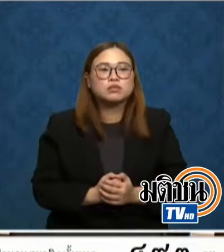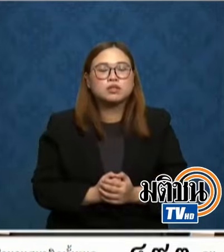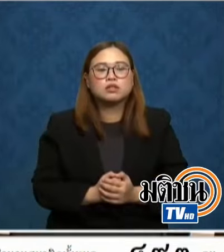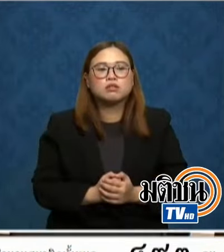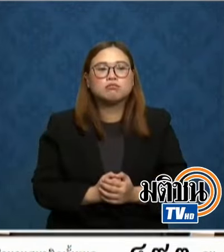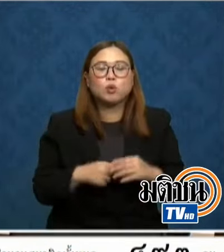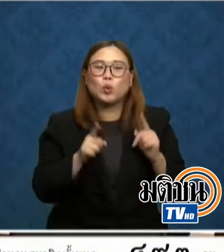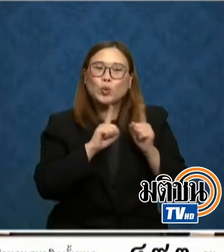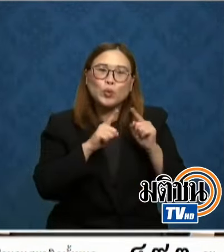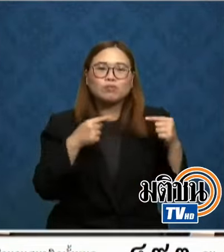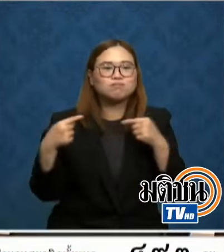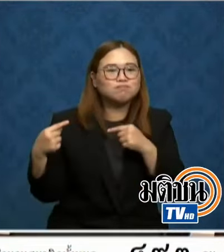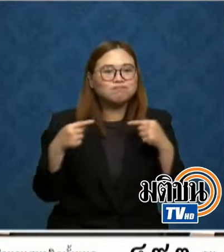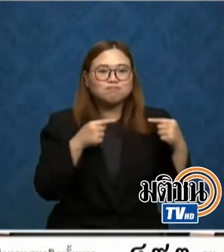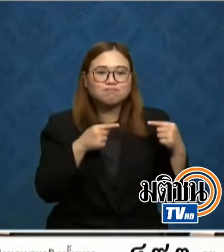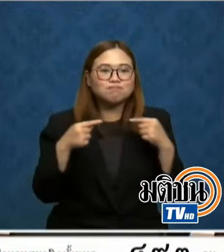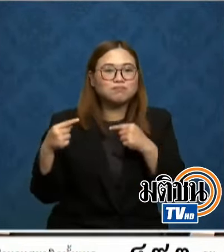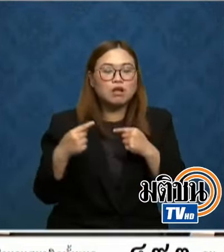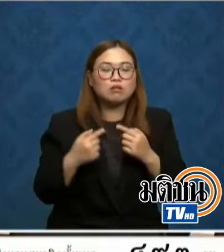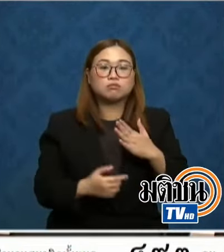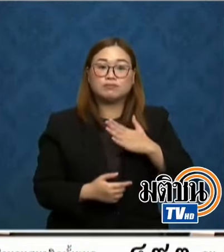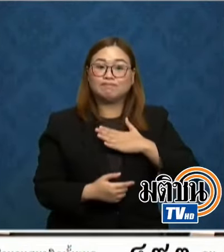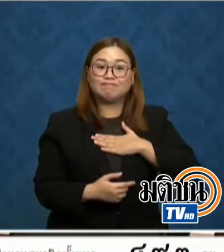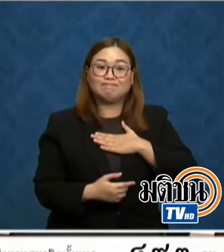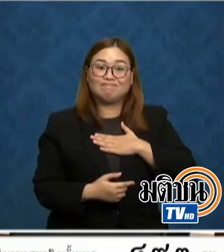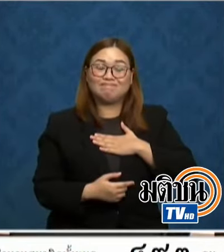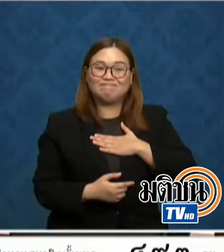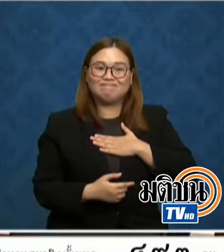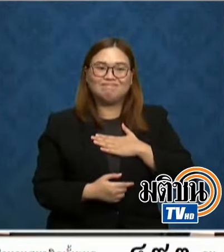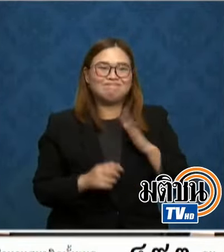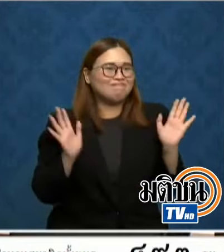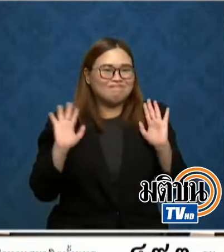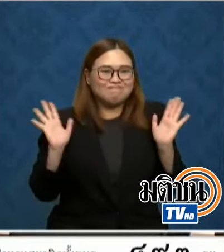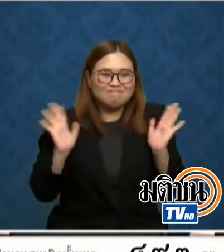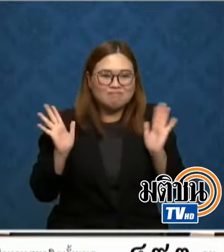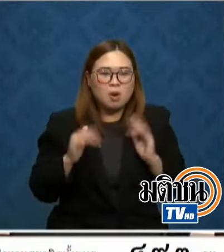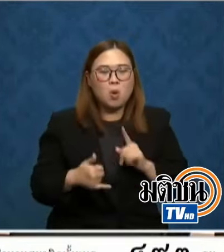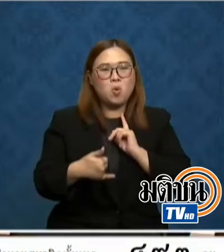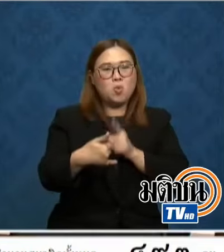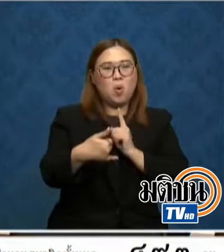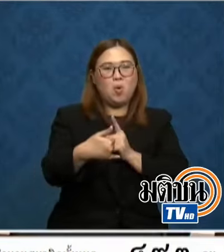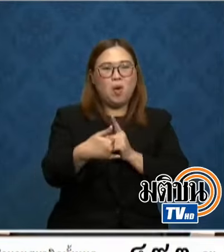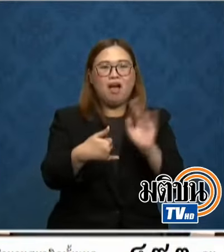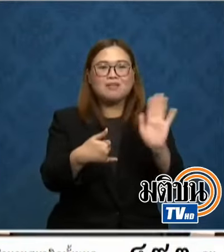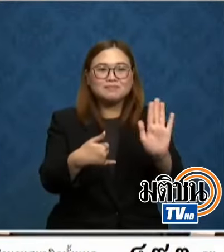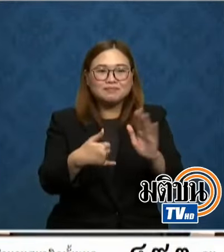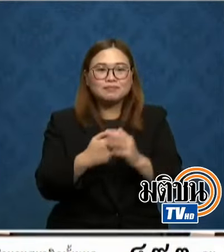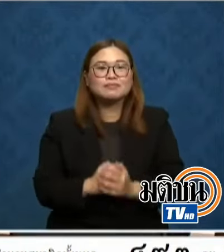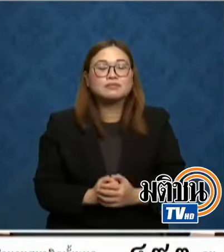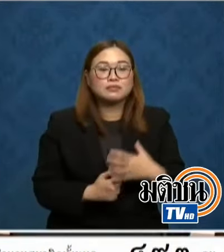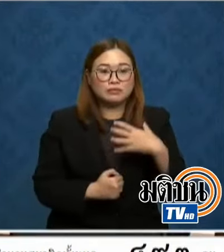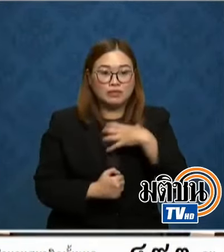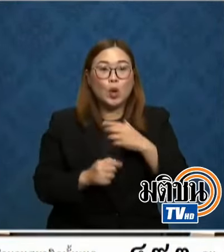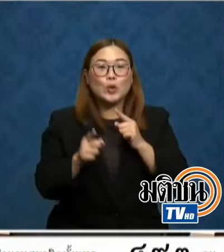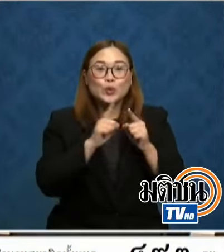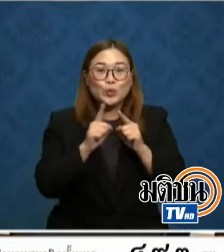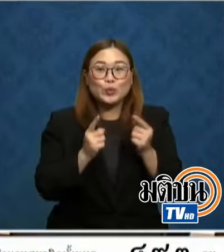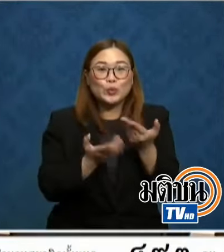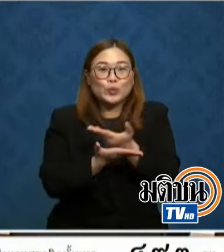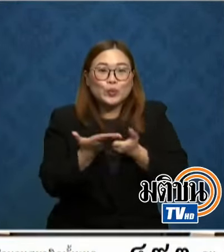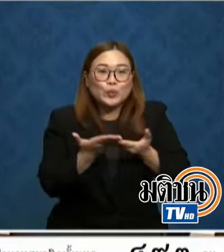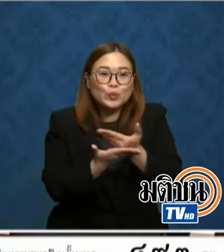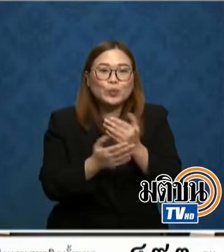เมื่อกี้เราก็ผ่านคุยกันว่าเราไม่ได้มีท่าทีที่จะมาตอบโต้หรือด่าทอต่อว่าเลยเราจะมาหารือกันครับว่า